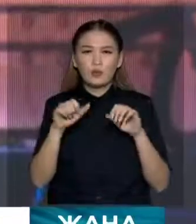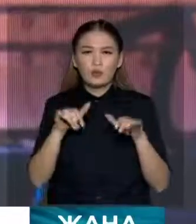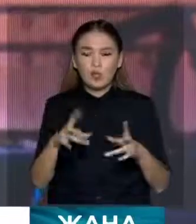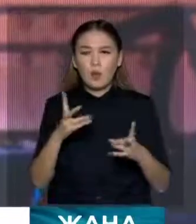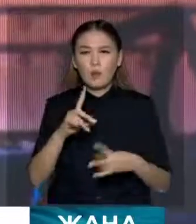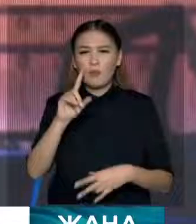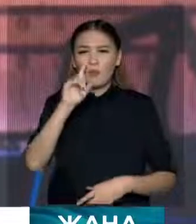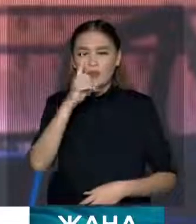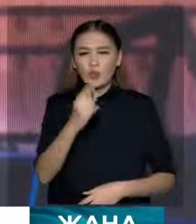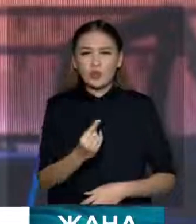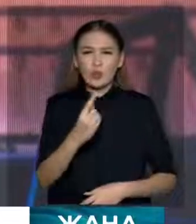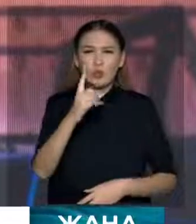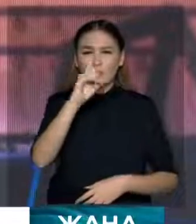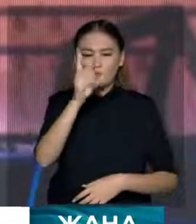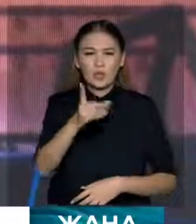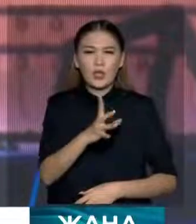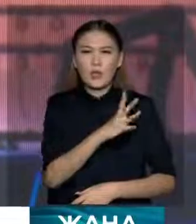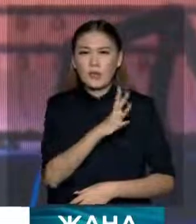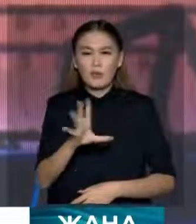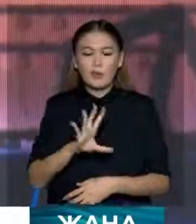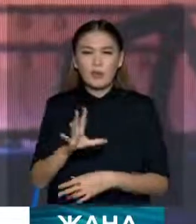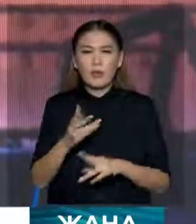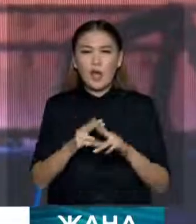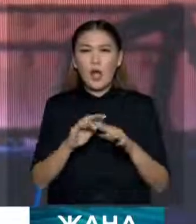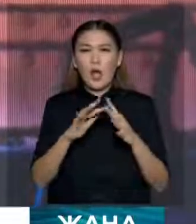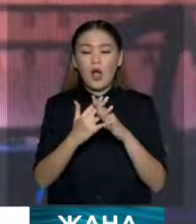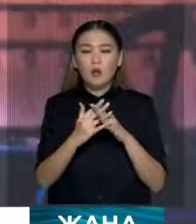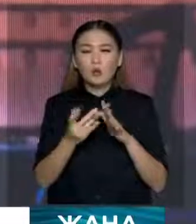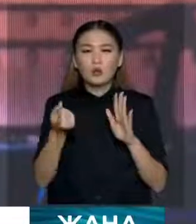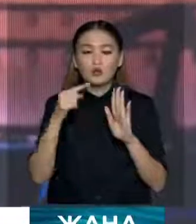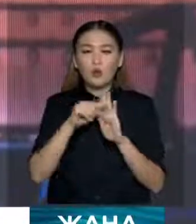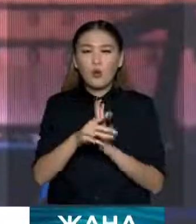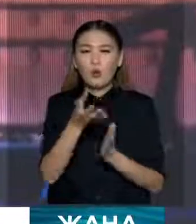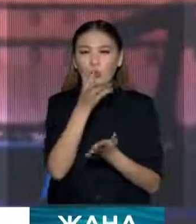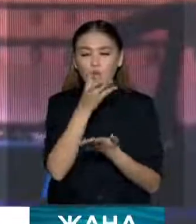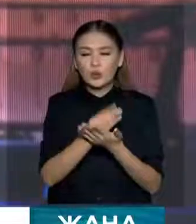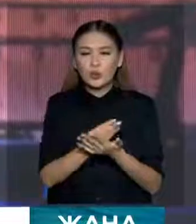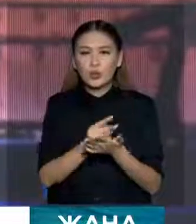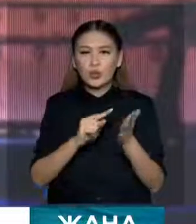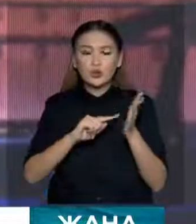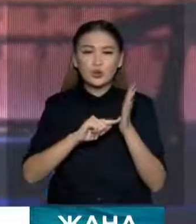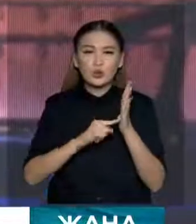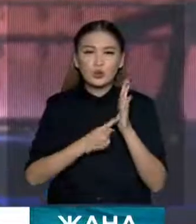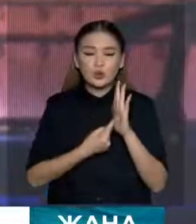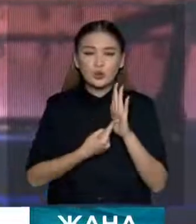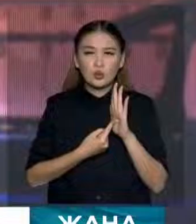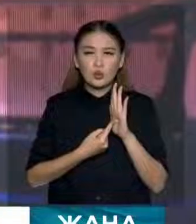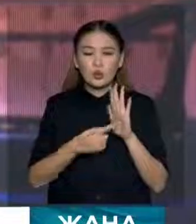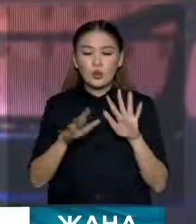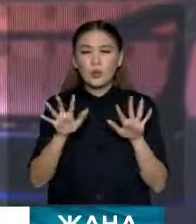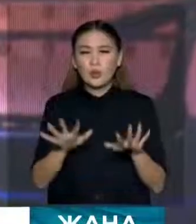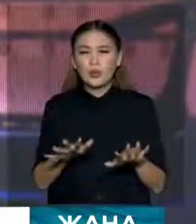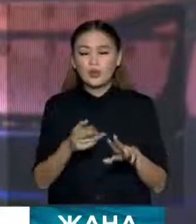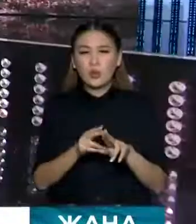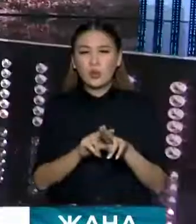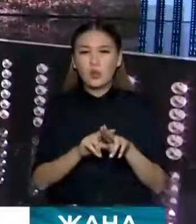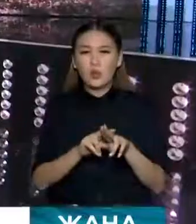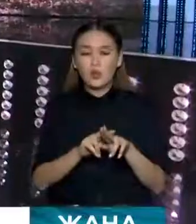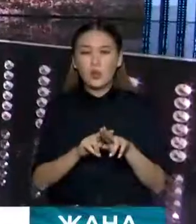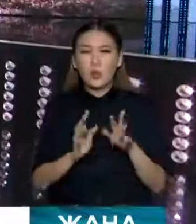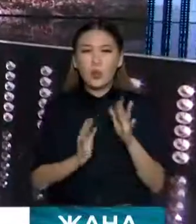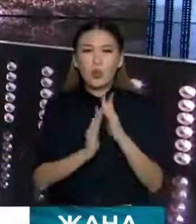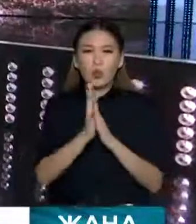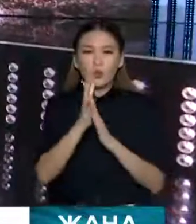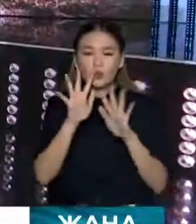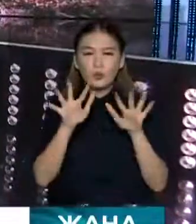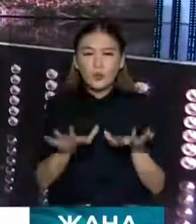бір жылда шешкіміз келеді. Олай болмайды. Ауыл шаруашылығы саласының өзінің мына точки росты дейміз ғой орысша. Өсу бүршіктері